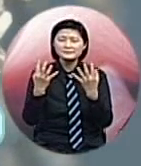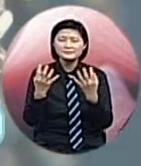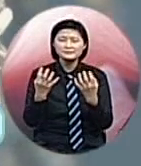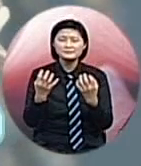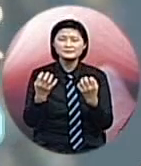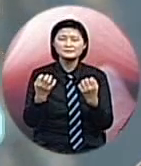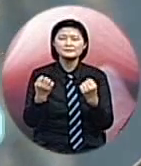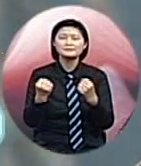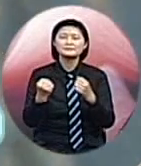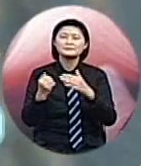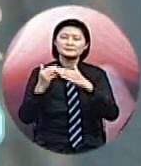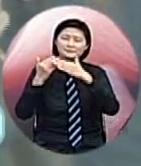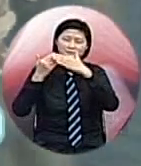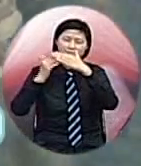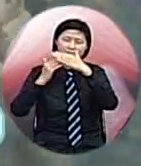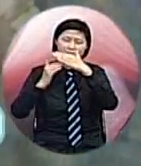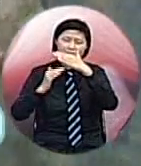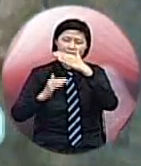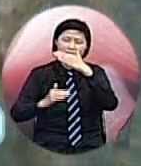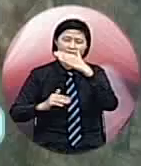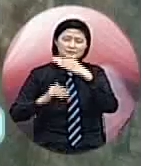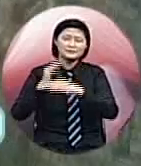수많은